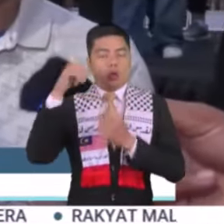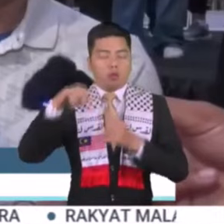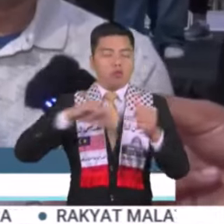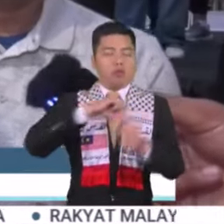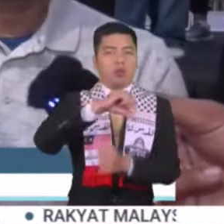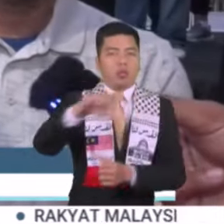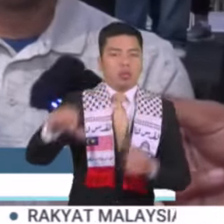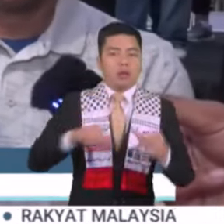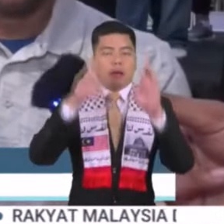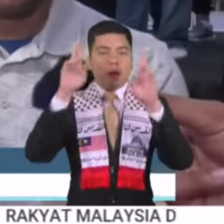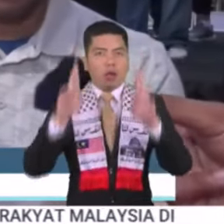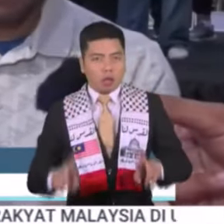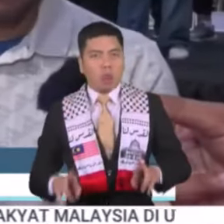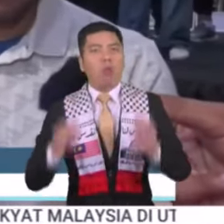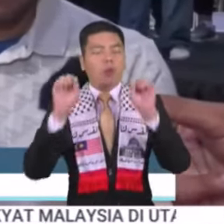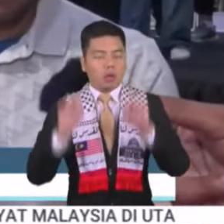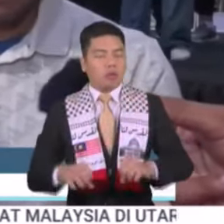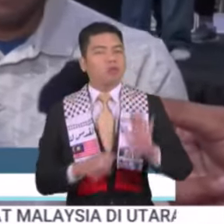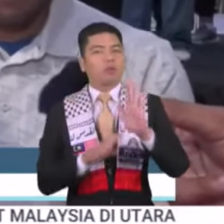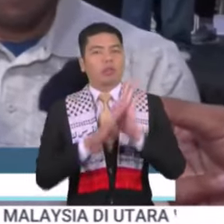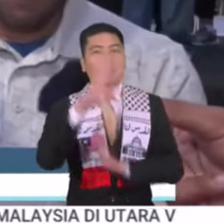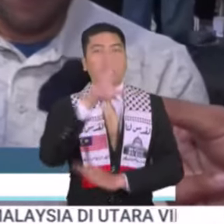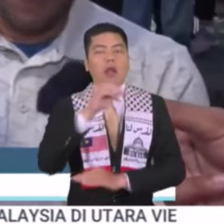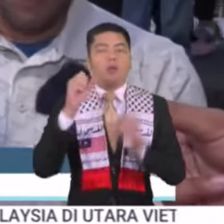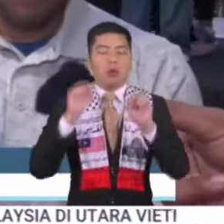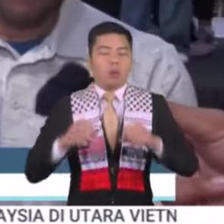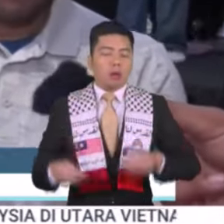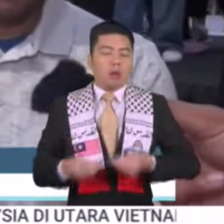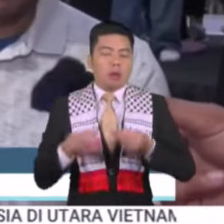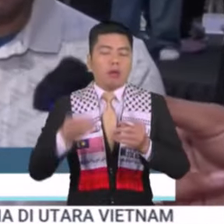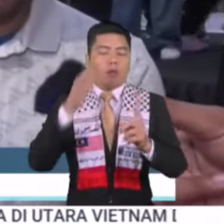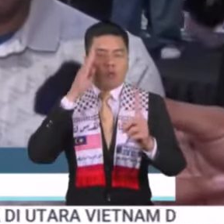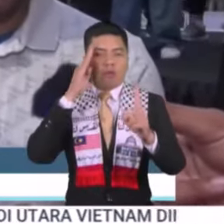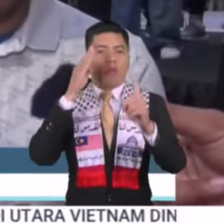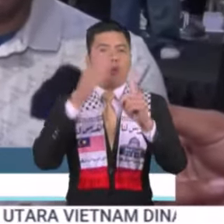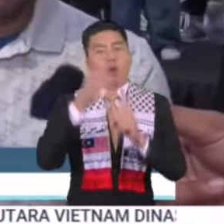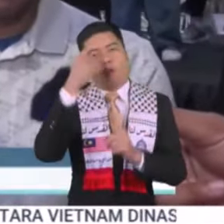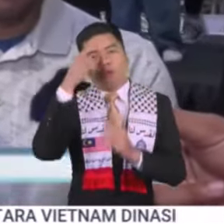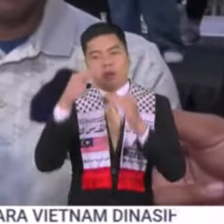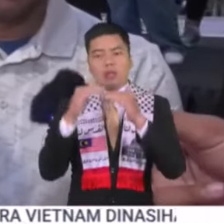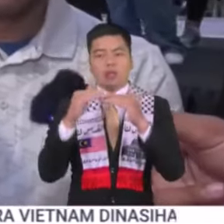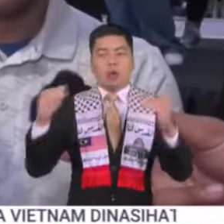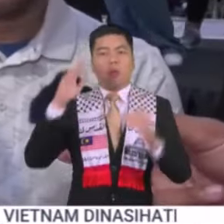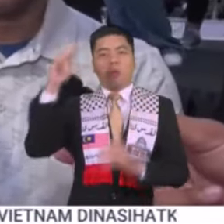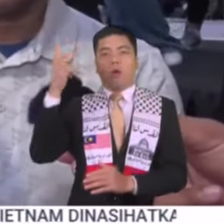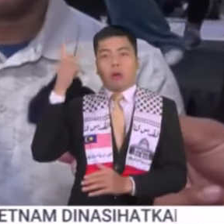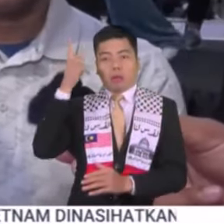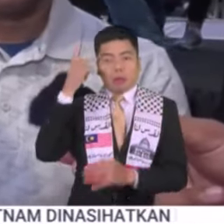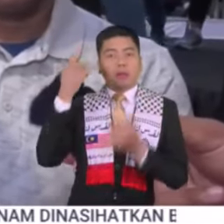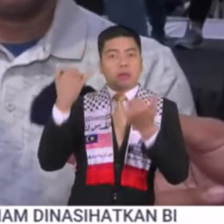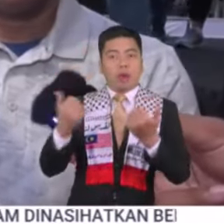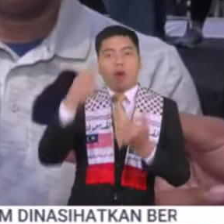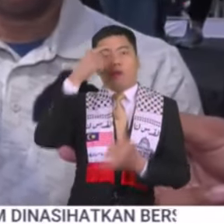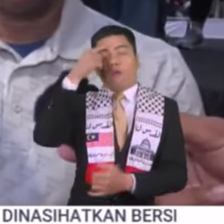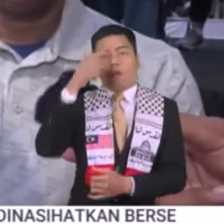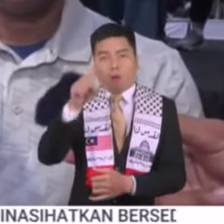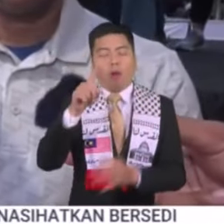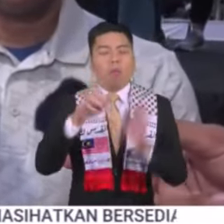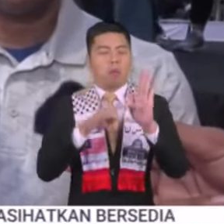sosial rakyat kita akan meningkat dan kita akan dapat memberi tumpuan dengan kestabilan politik yang wujud ini untuk